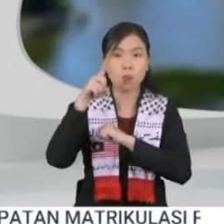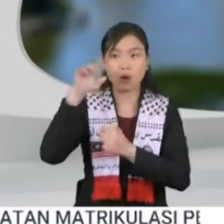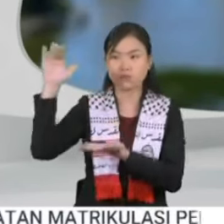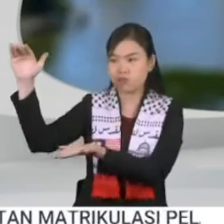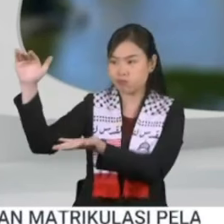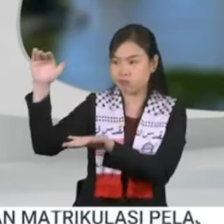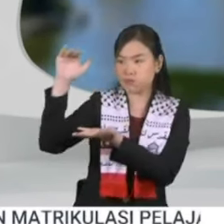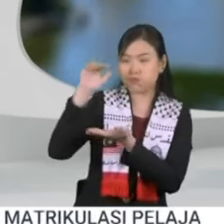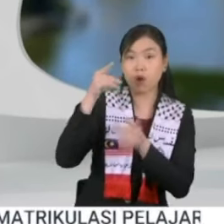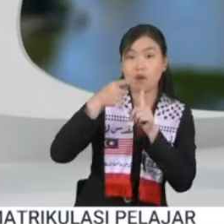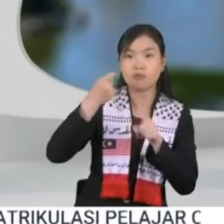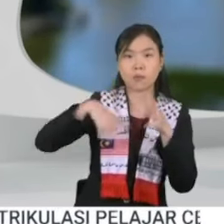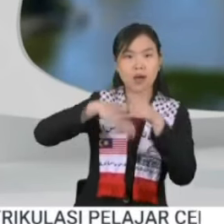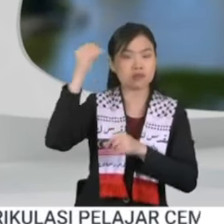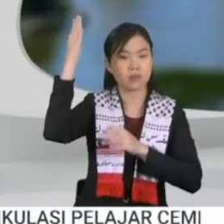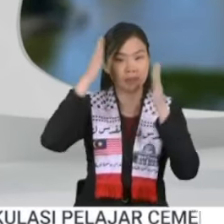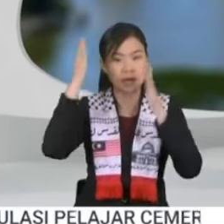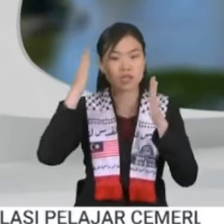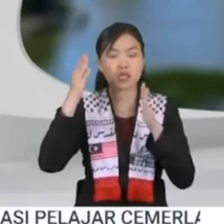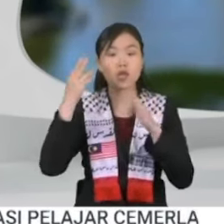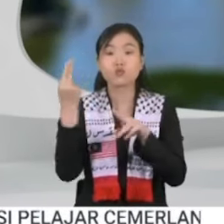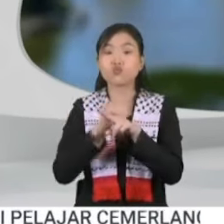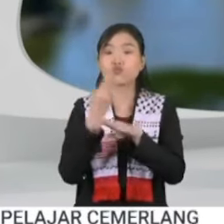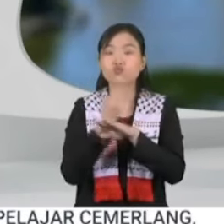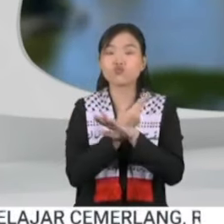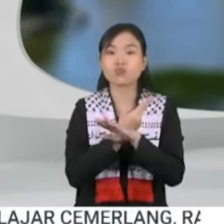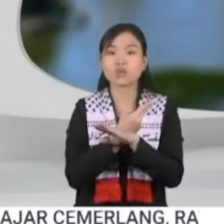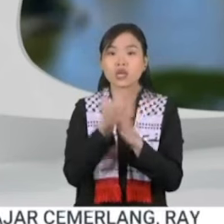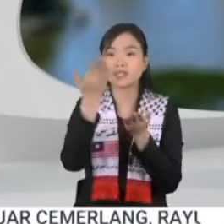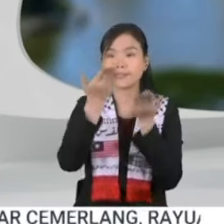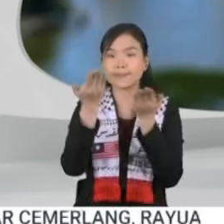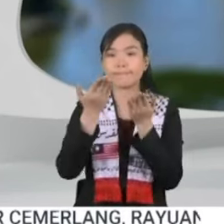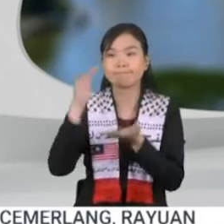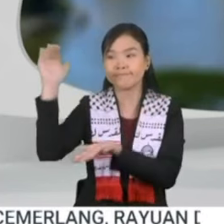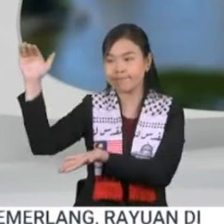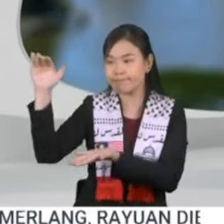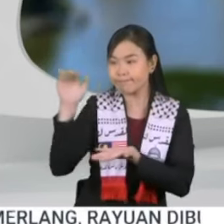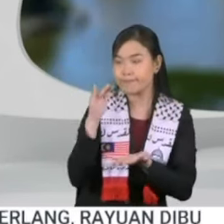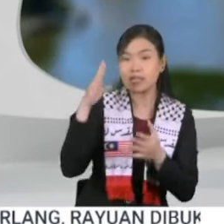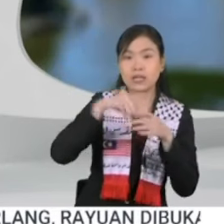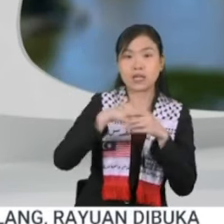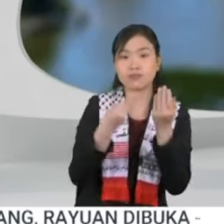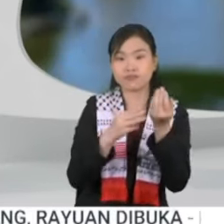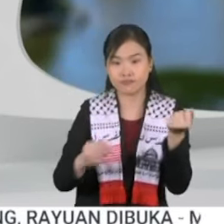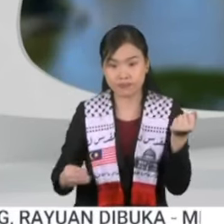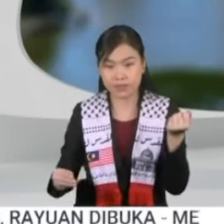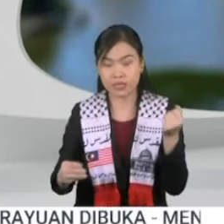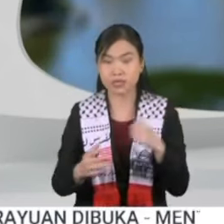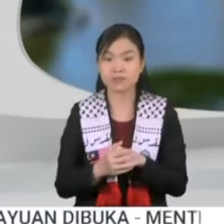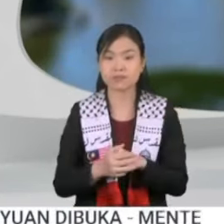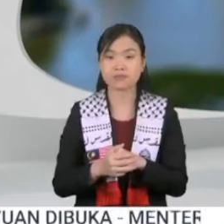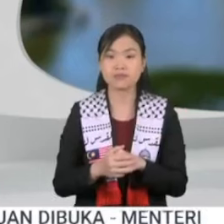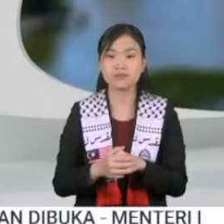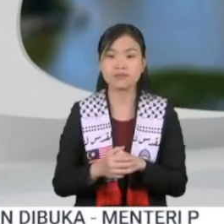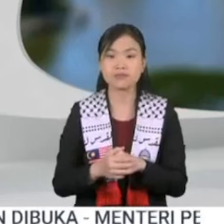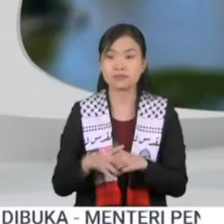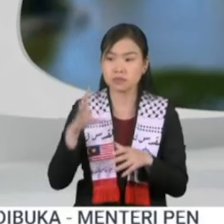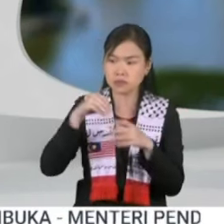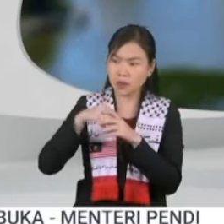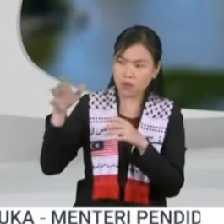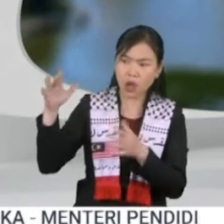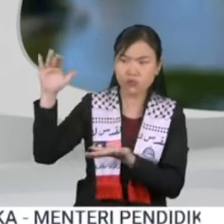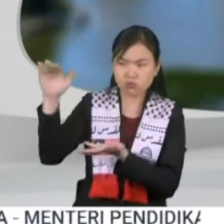negara menggunakan perkhidmatan kurier di Miri. Pengarah Kastam Sarawak Norizan Yahya dalam kenyataan hari ini berkata, rampasan